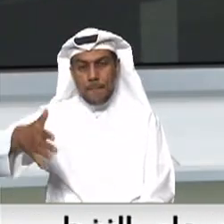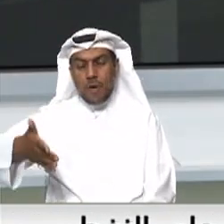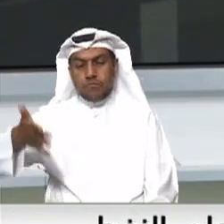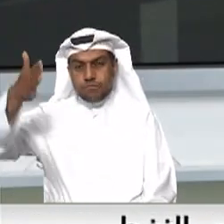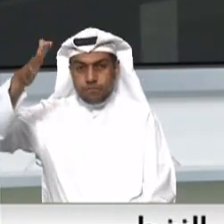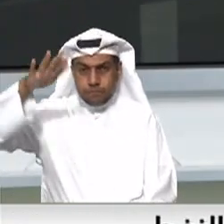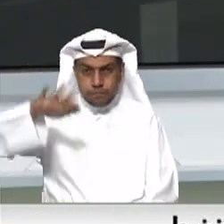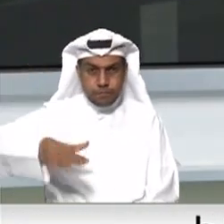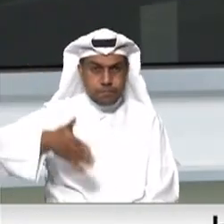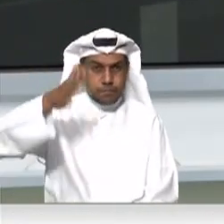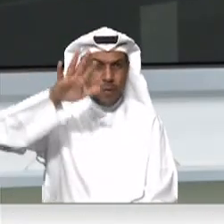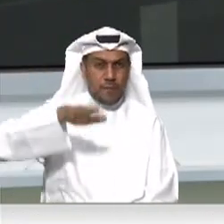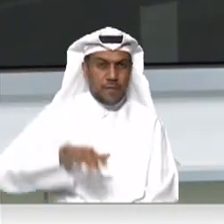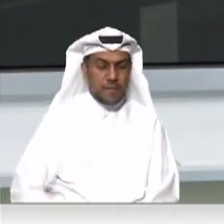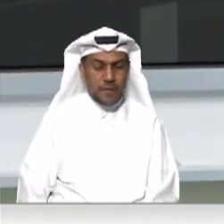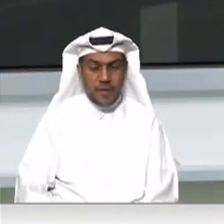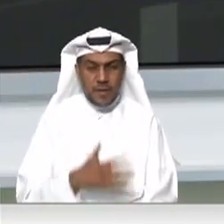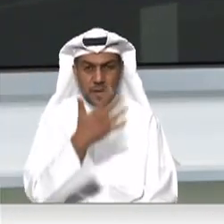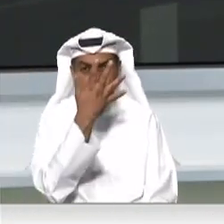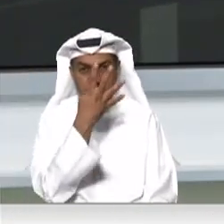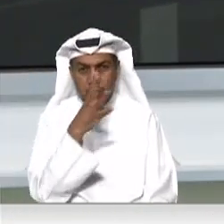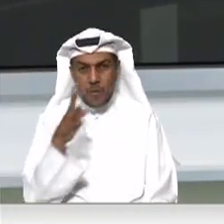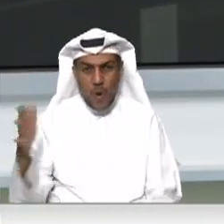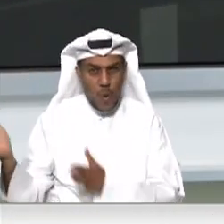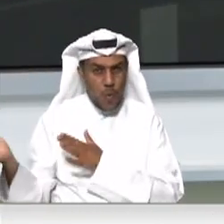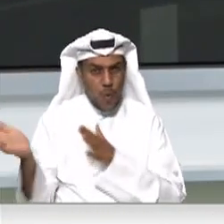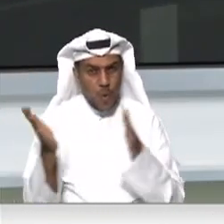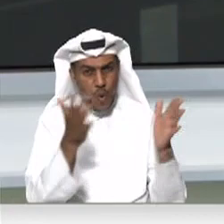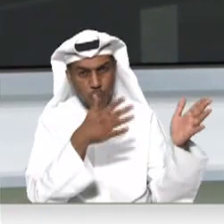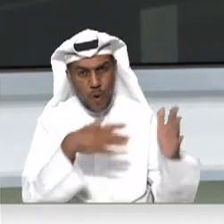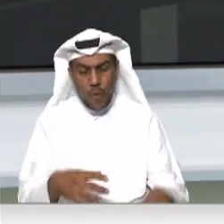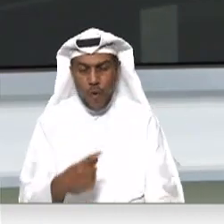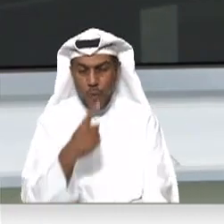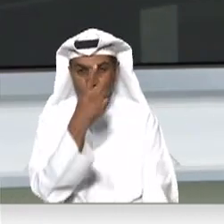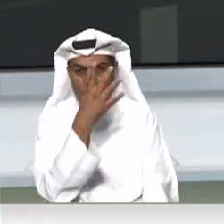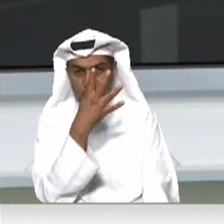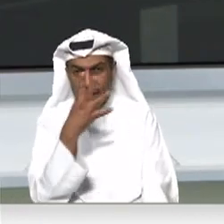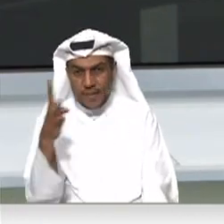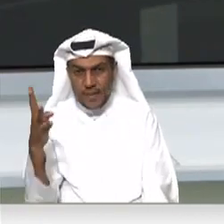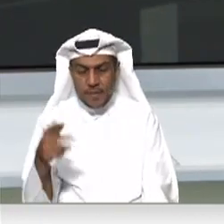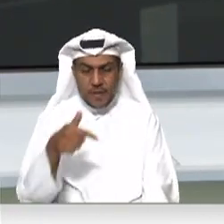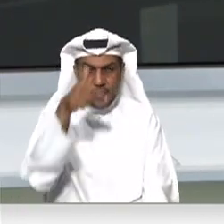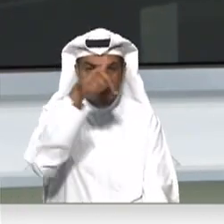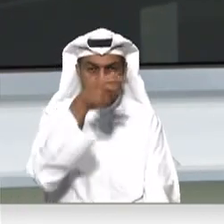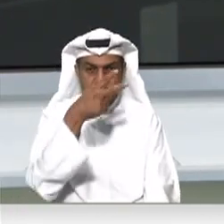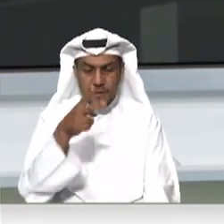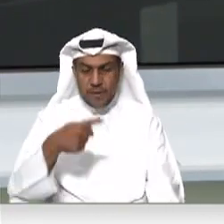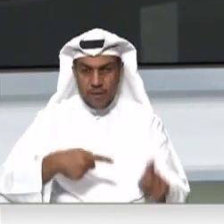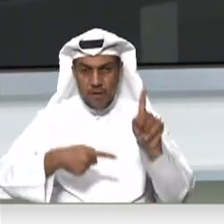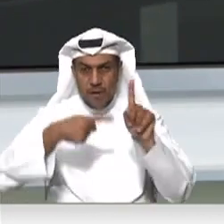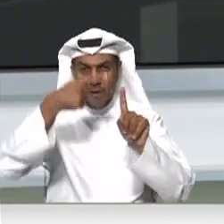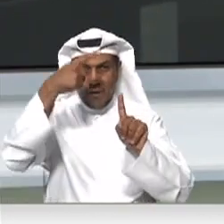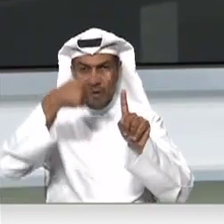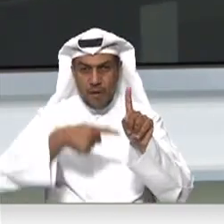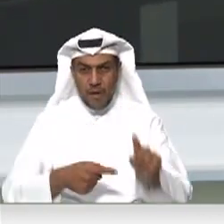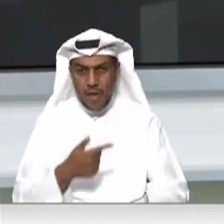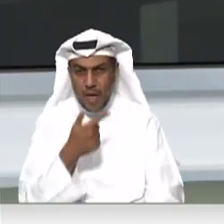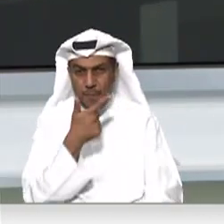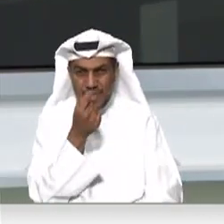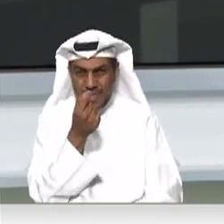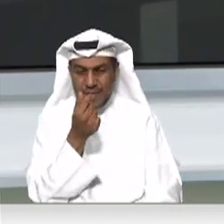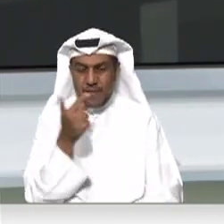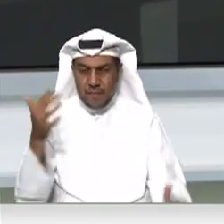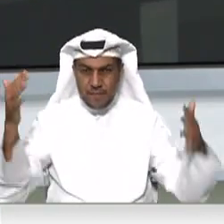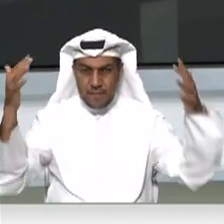اللي من المتوقع انها تصل الى الخمسه واربعين كيلو متر في الساعه العظمى 41 والصفره 26 درجه مئويه مع عبور للسحب يستمر